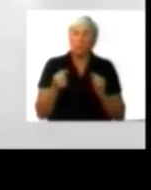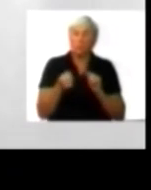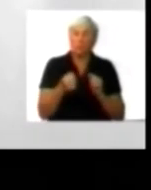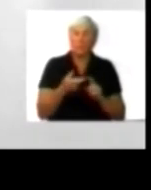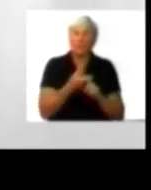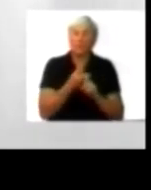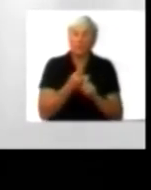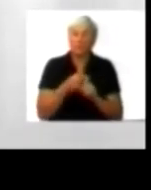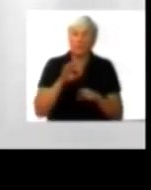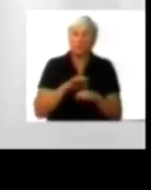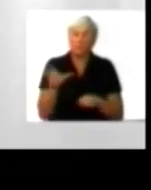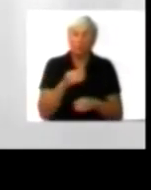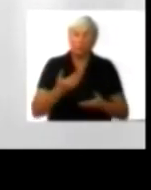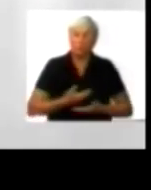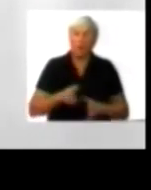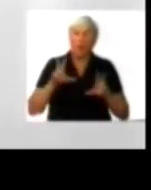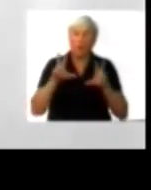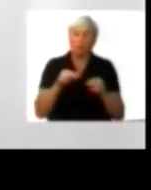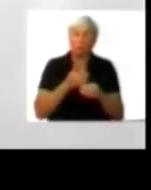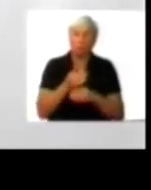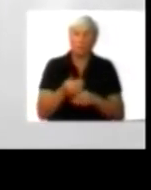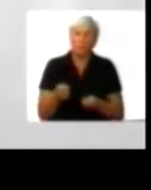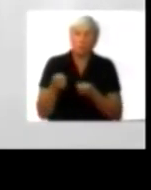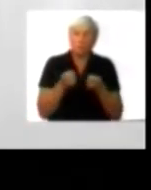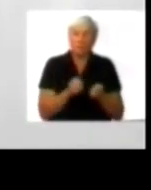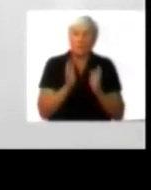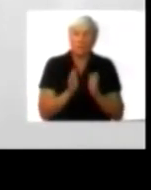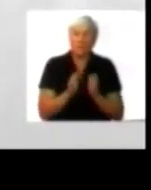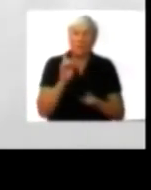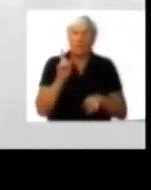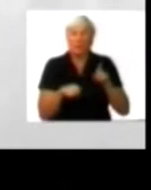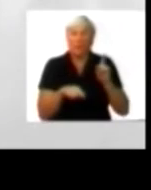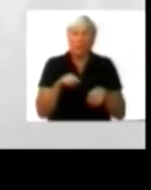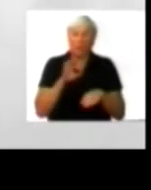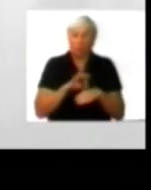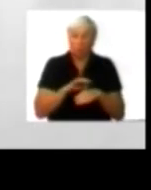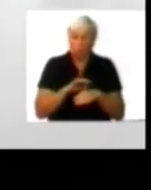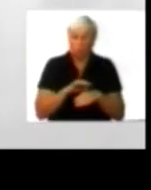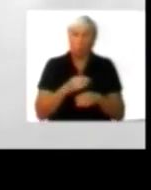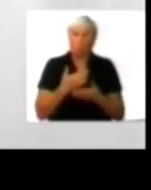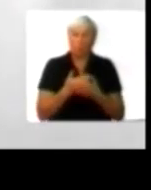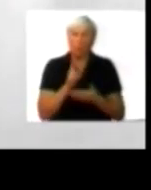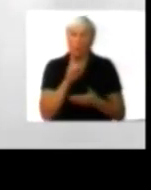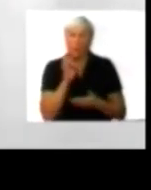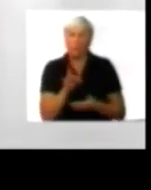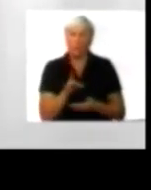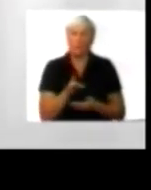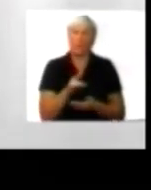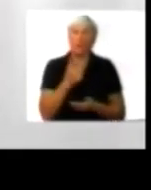захворювань на все життя гарантований після перенесення лише деяких хвороб, наприклад, кору, паротиту,